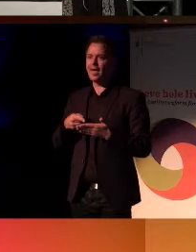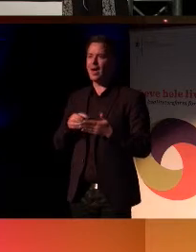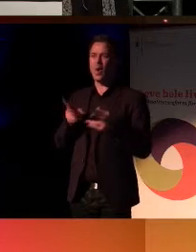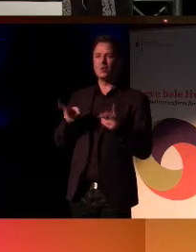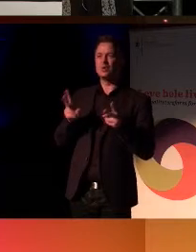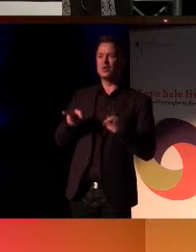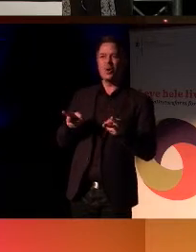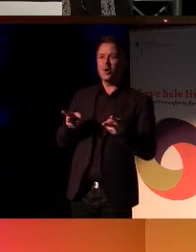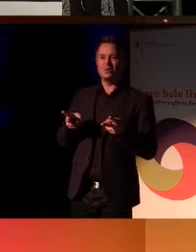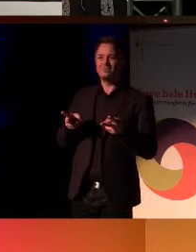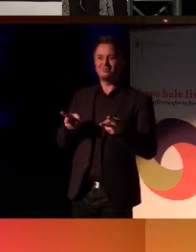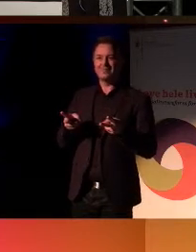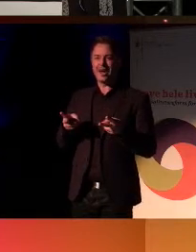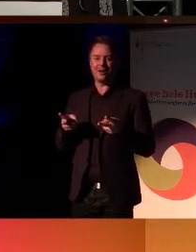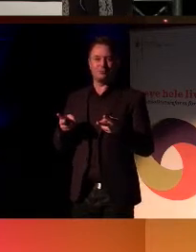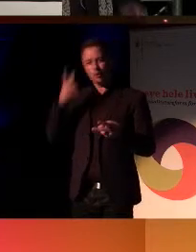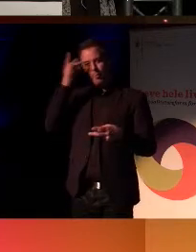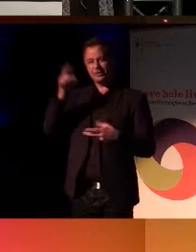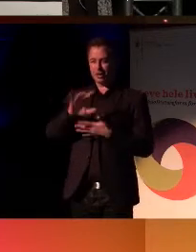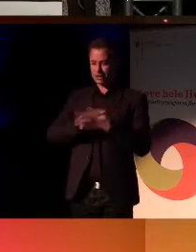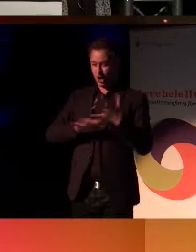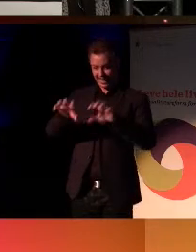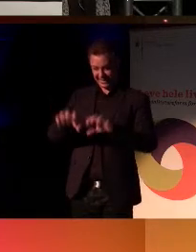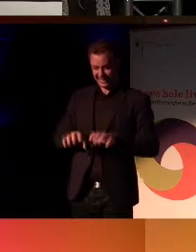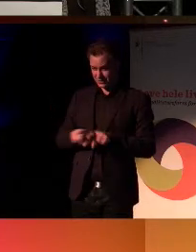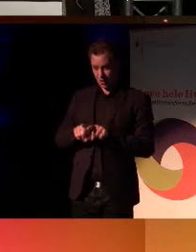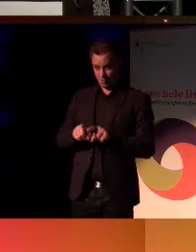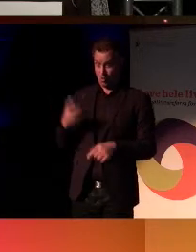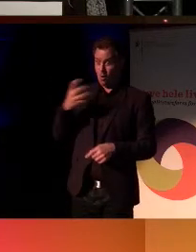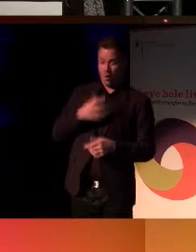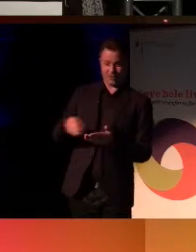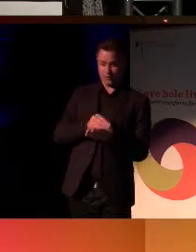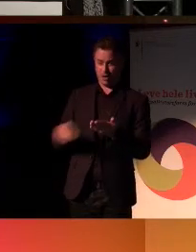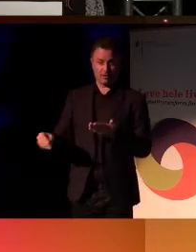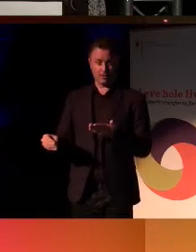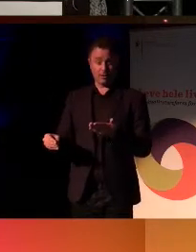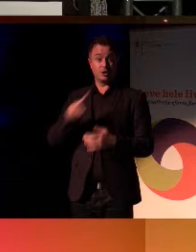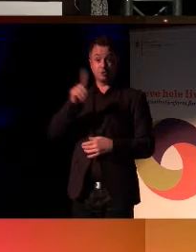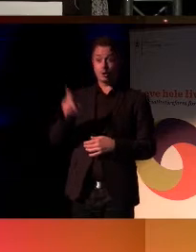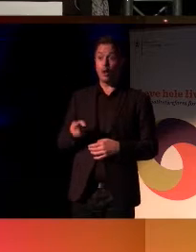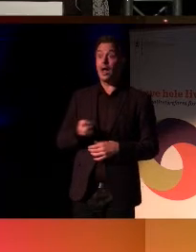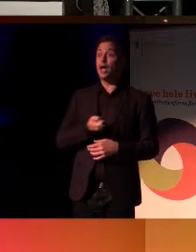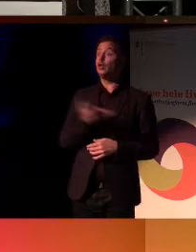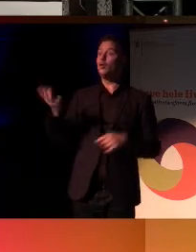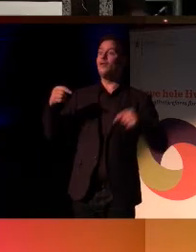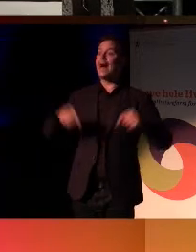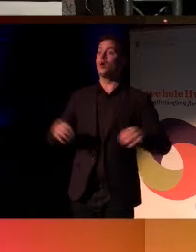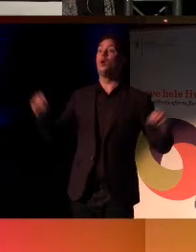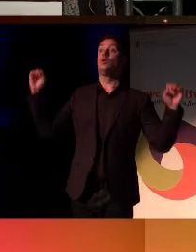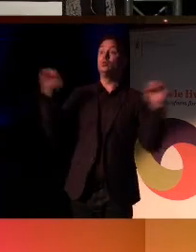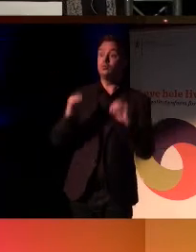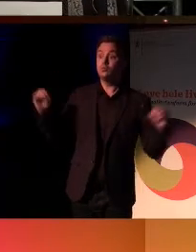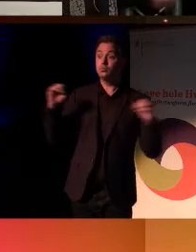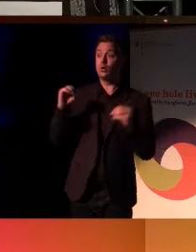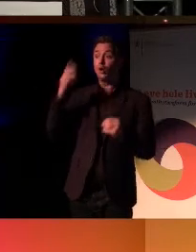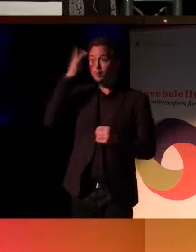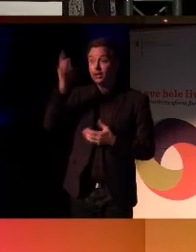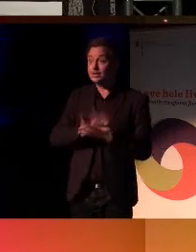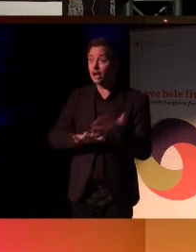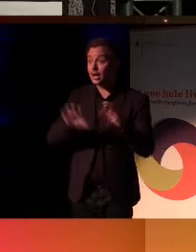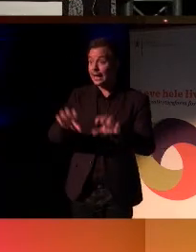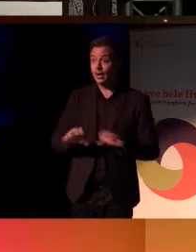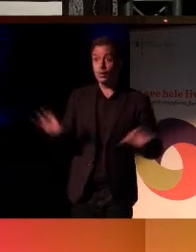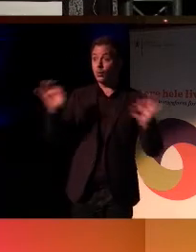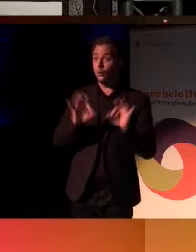så fruktbare kompetansekartleggings... Er det noen som ikke har gjort kompetansekartlegging noen gang? Nei, ikke sant? Det har vi alle gjort. Så det er